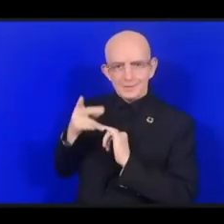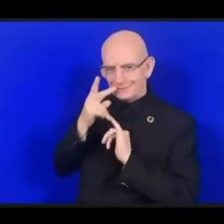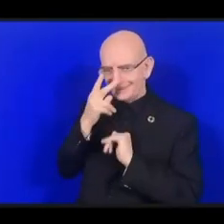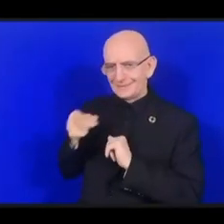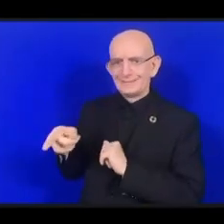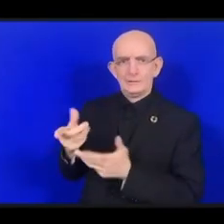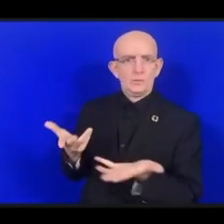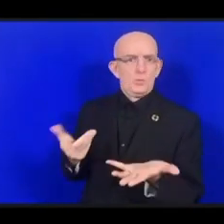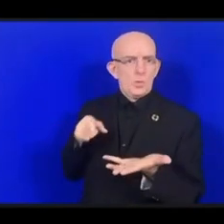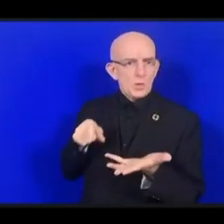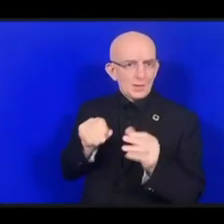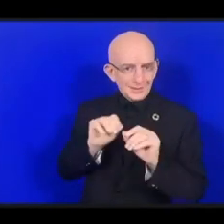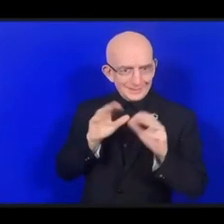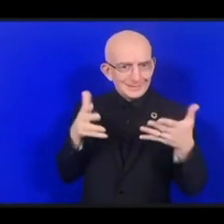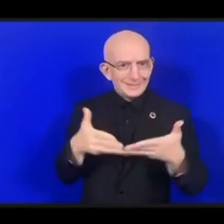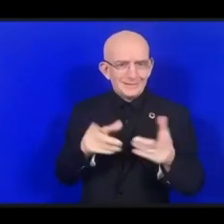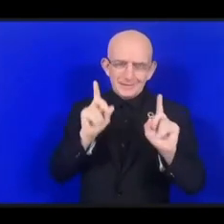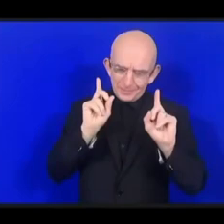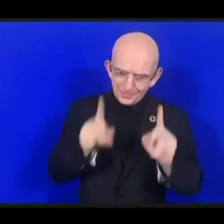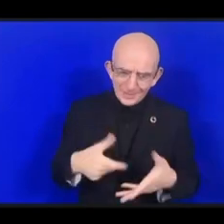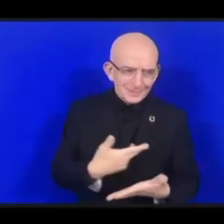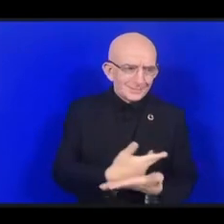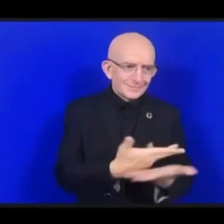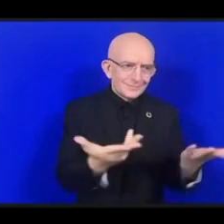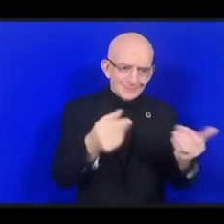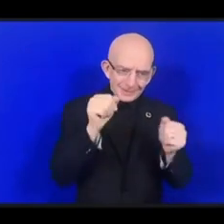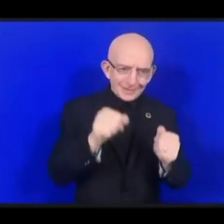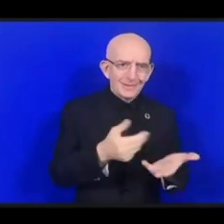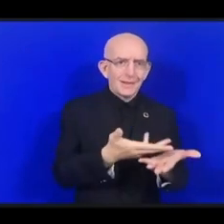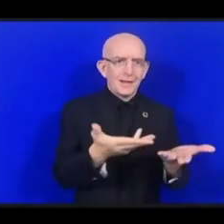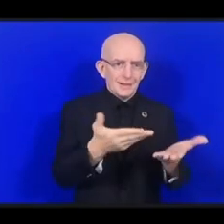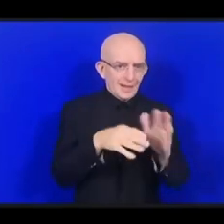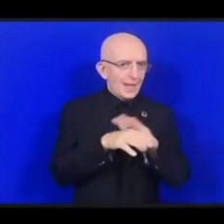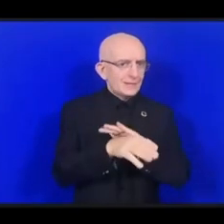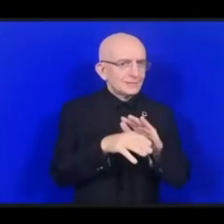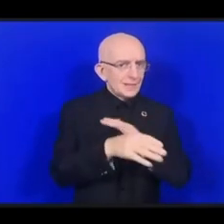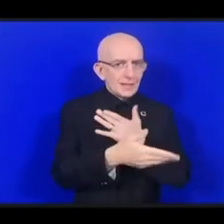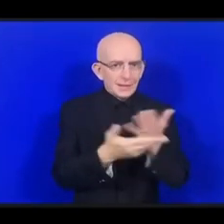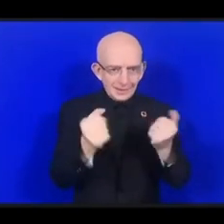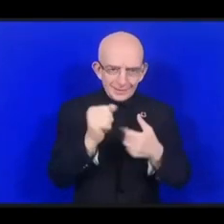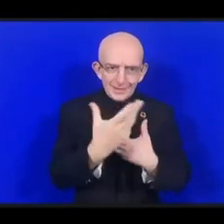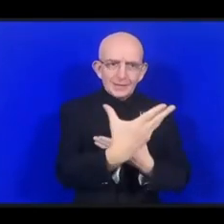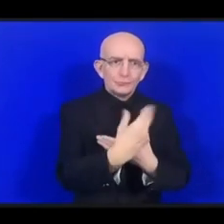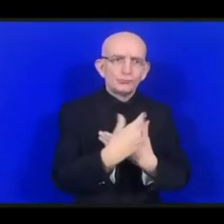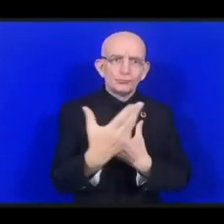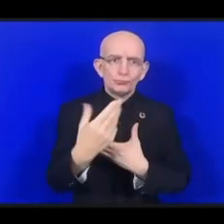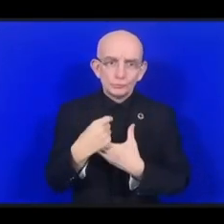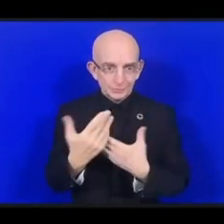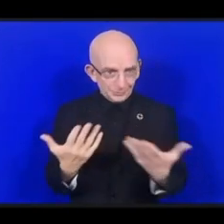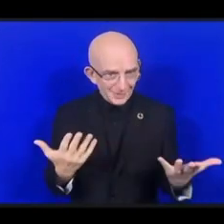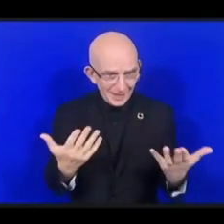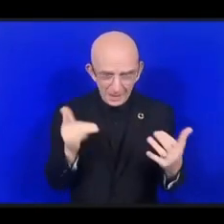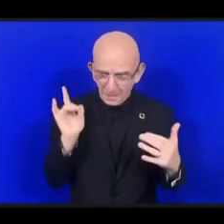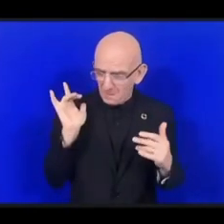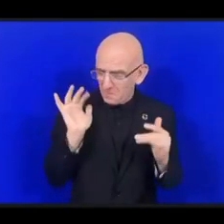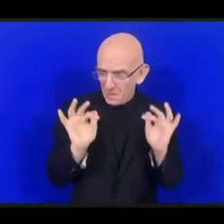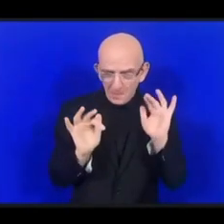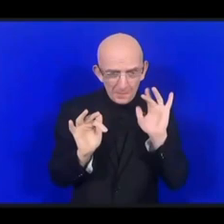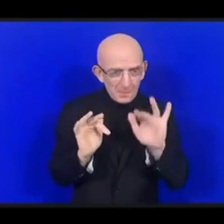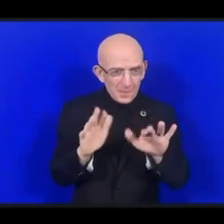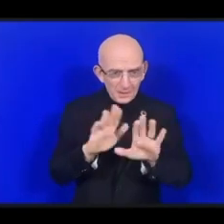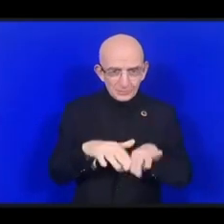هناك حوالي مليار طفل لا يمكنه النفاذ الى الانترنت في منزله ان النفاذ